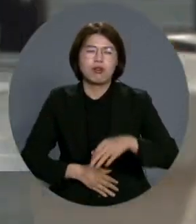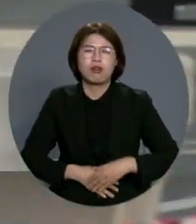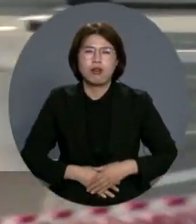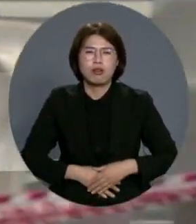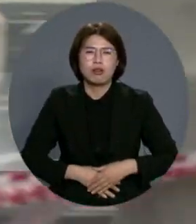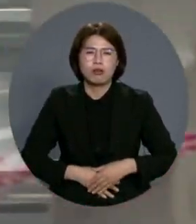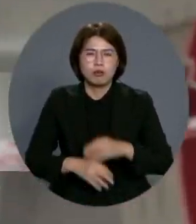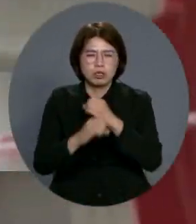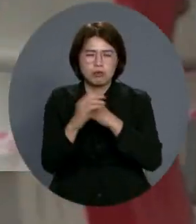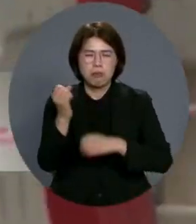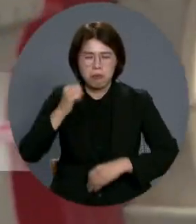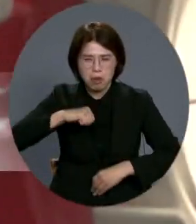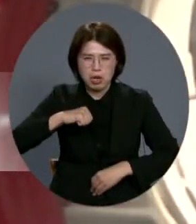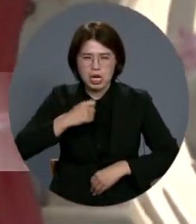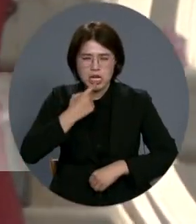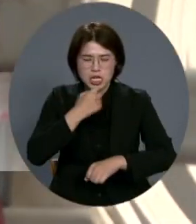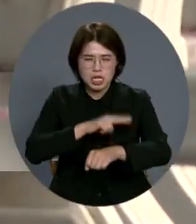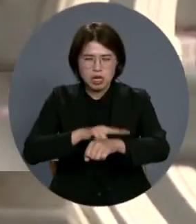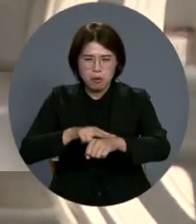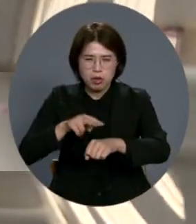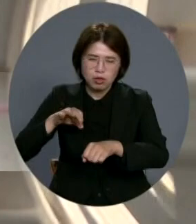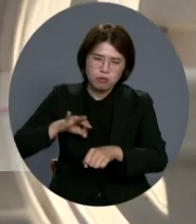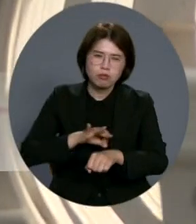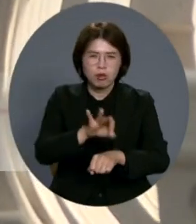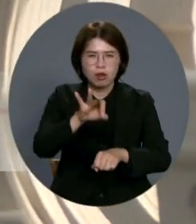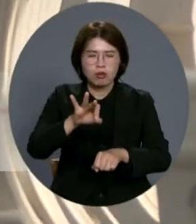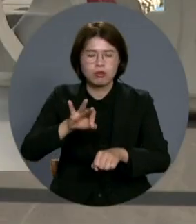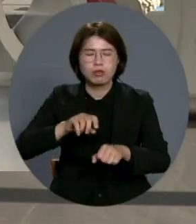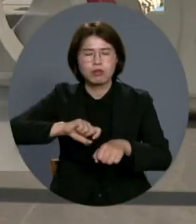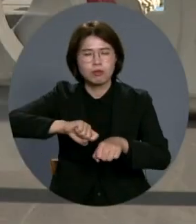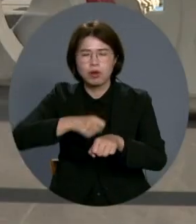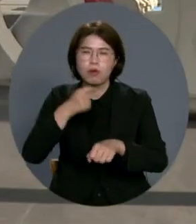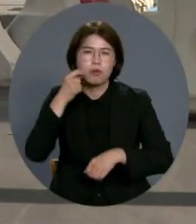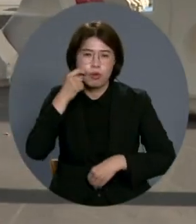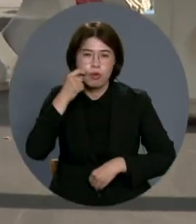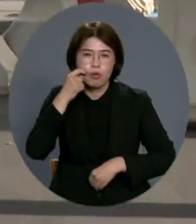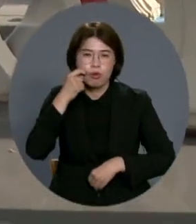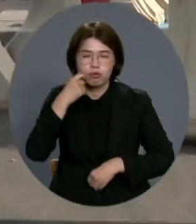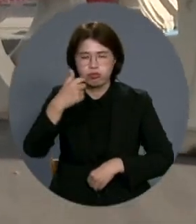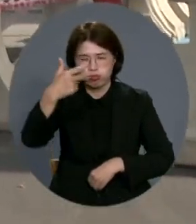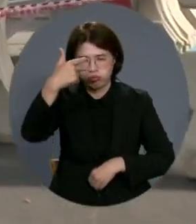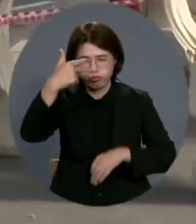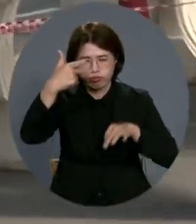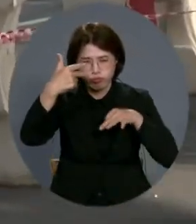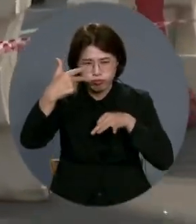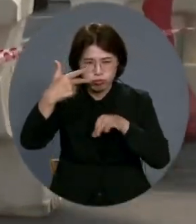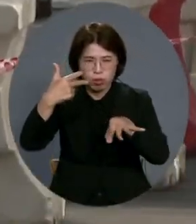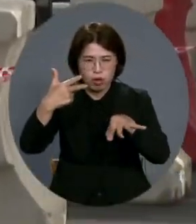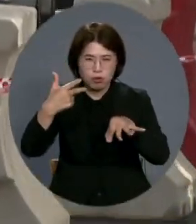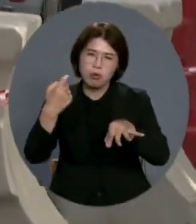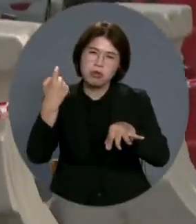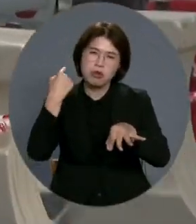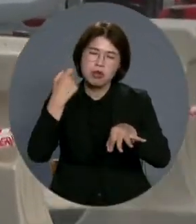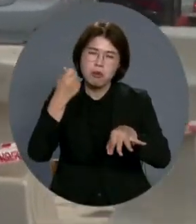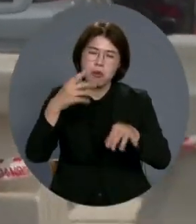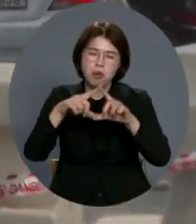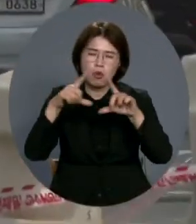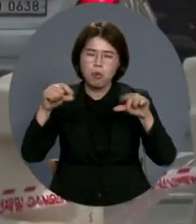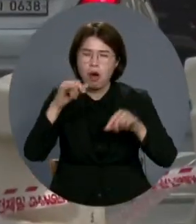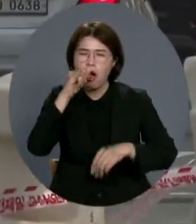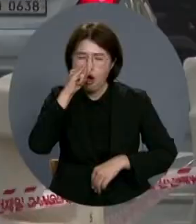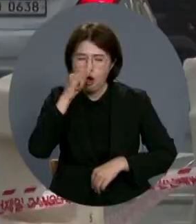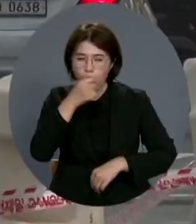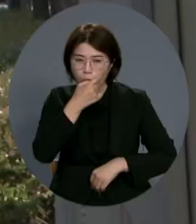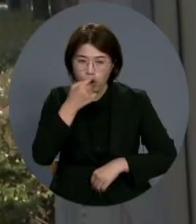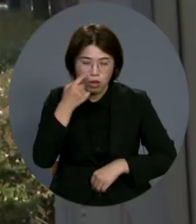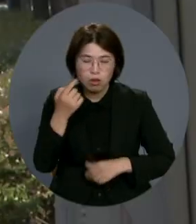어기고 횡단보도를 가로질러도 그동안은 처벌 못했습니다. 단속 카메라에 찍혀도 뒤에 달린 번호판을 확인할 길이